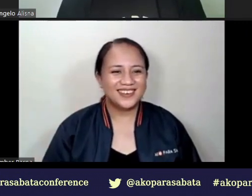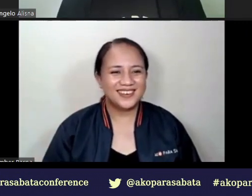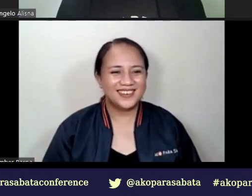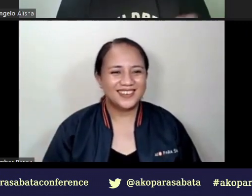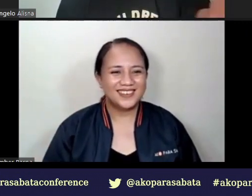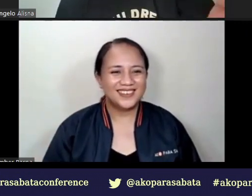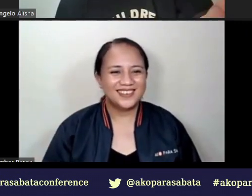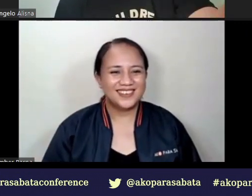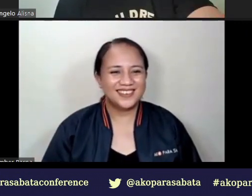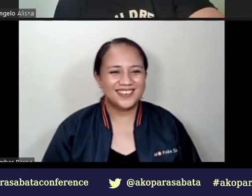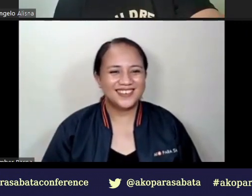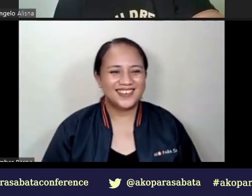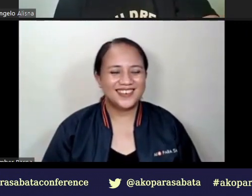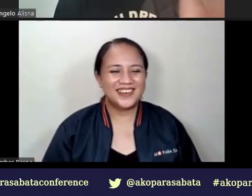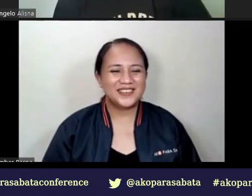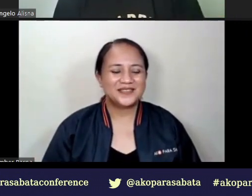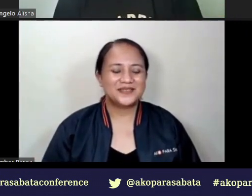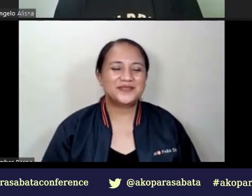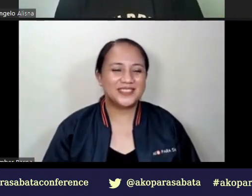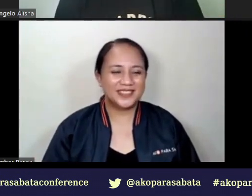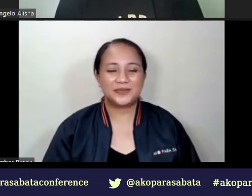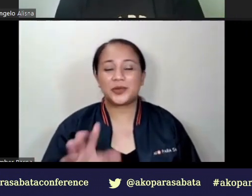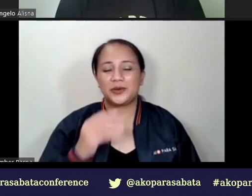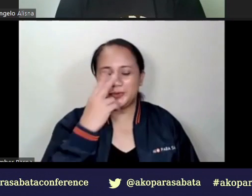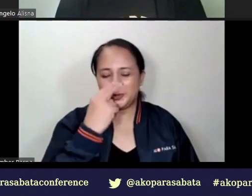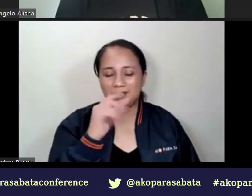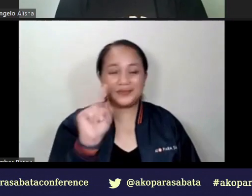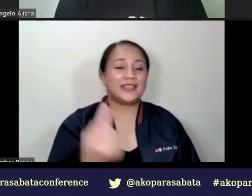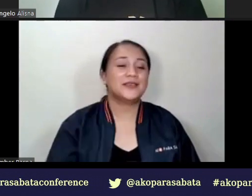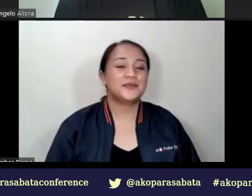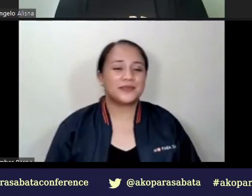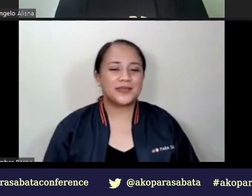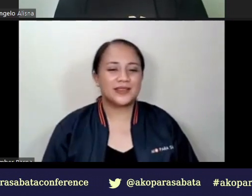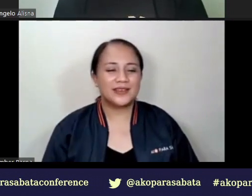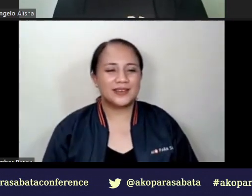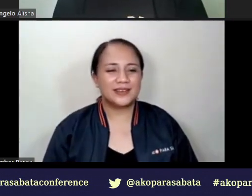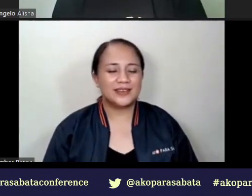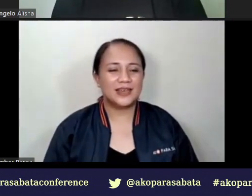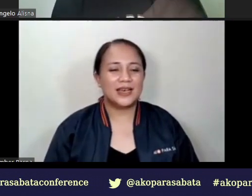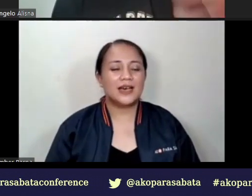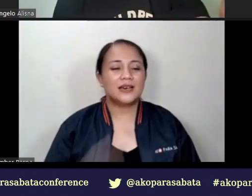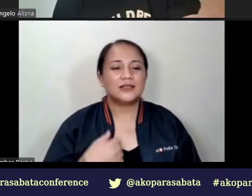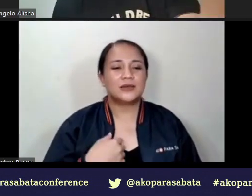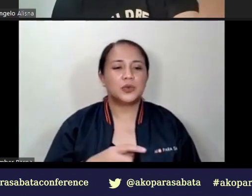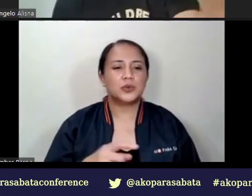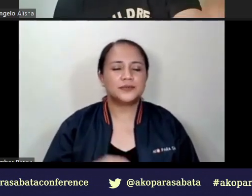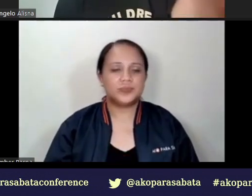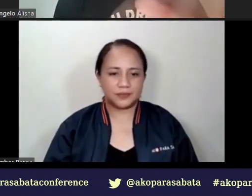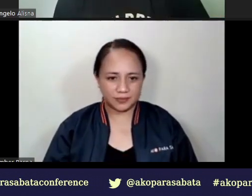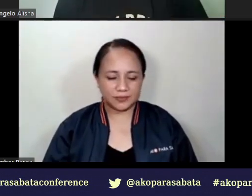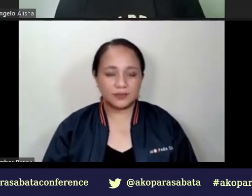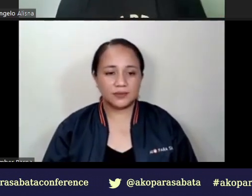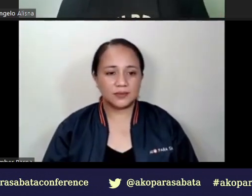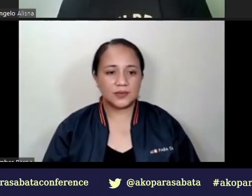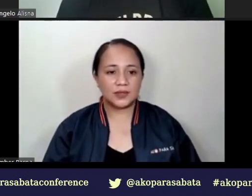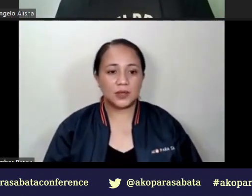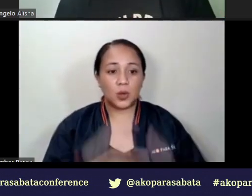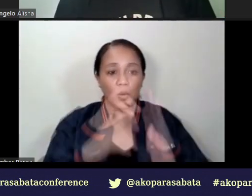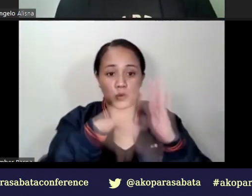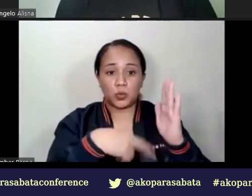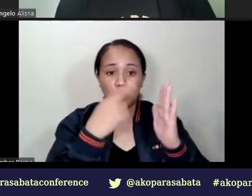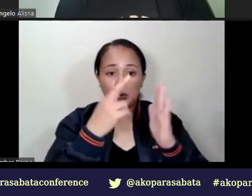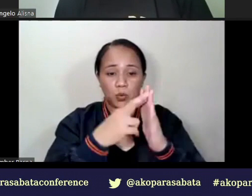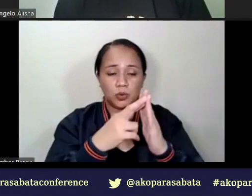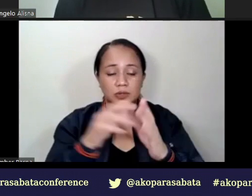But, okay, ito na. Real question is, ano ba ang role ng mga local